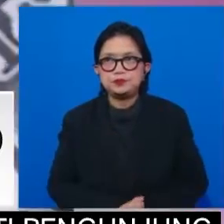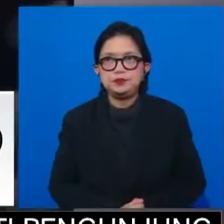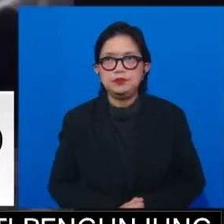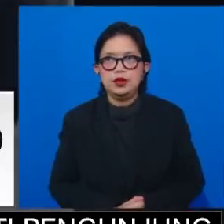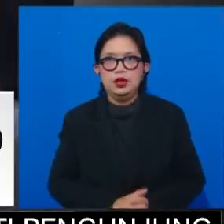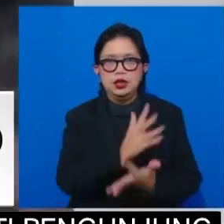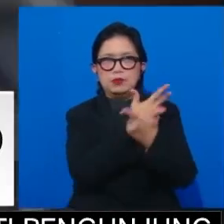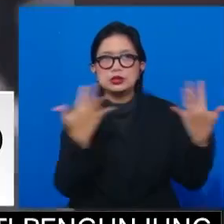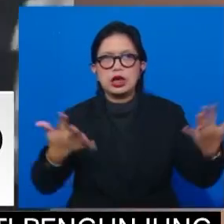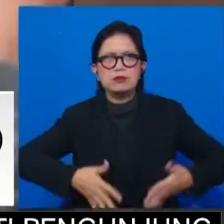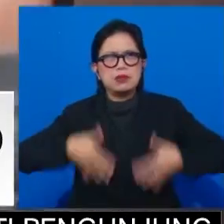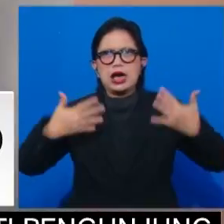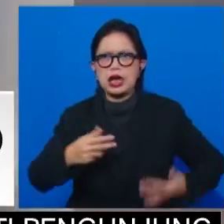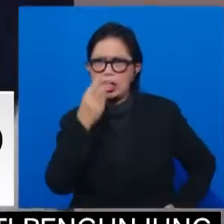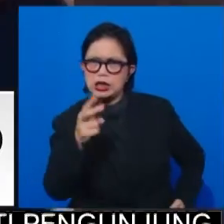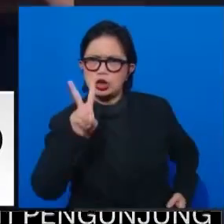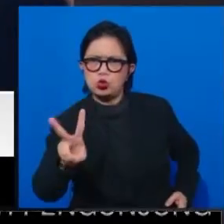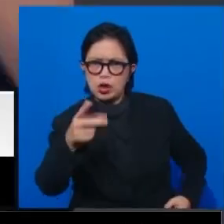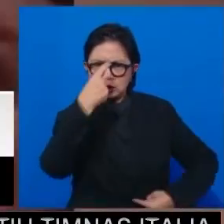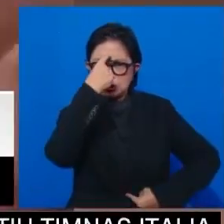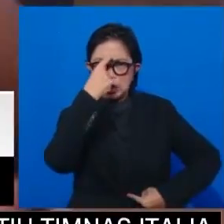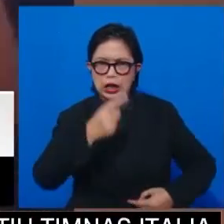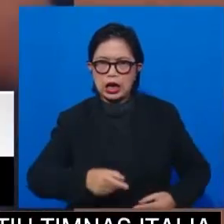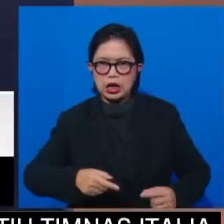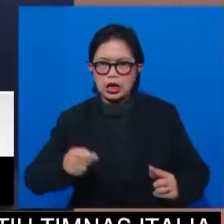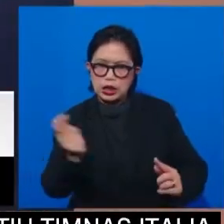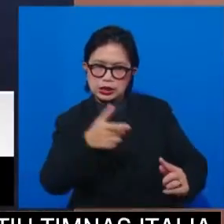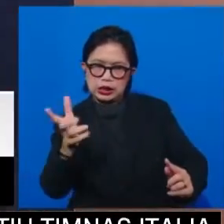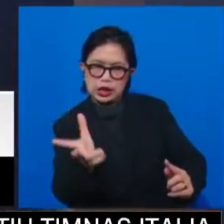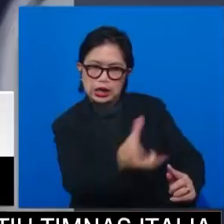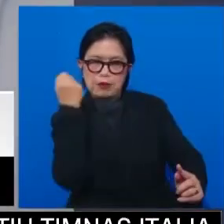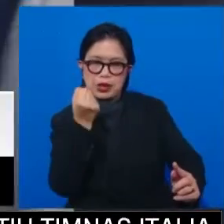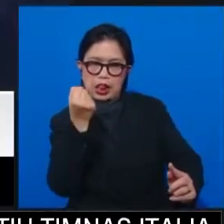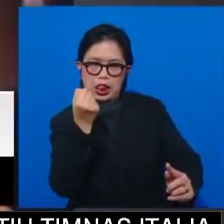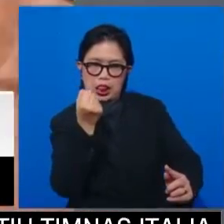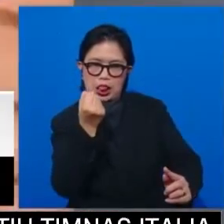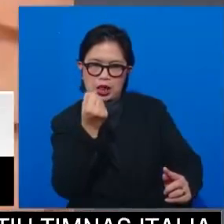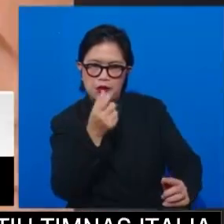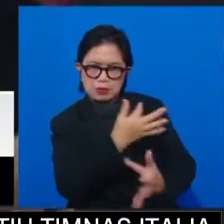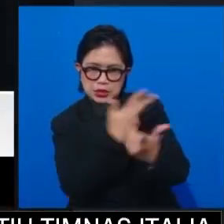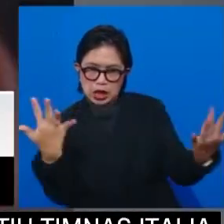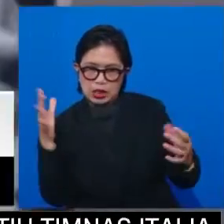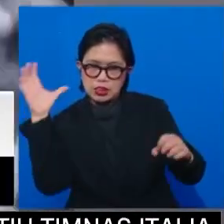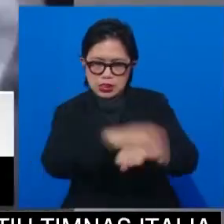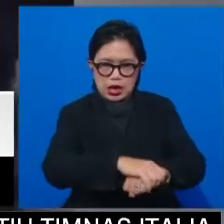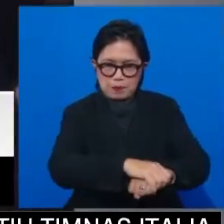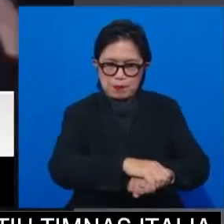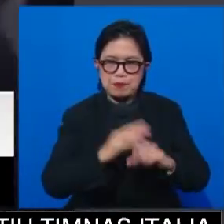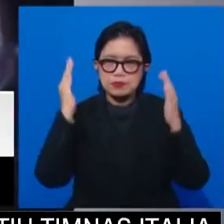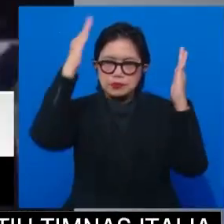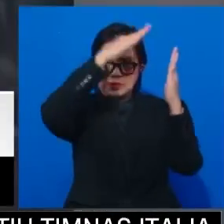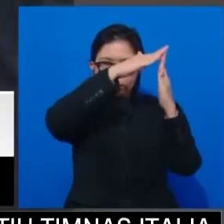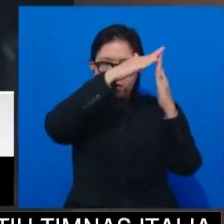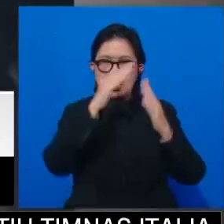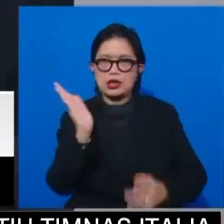Warga yang kesal langsung menghakimi dua orang tersangka jamret yang tertangkap di Kecamatan Biringkanaya, Kota Makassar, Sulawesi Selatan,